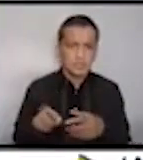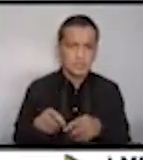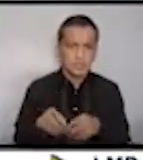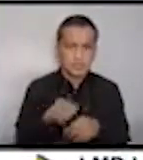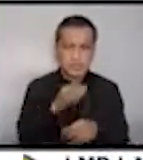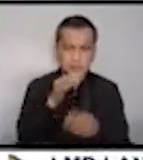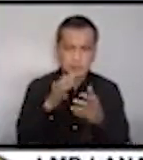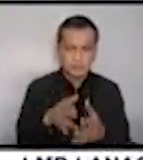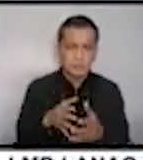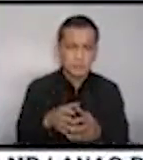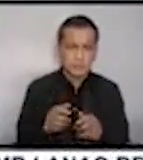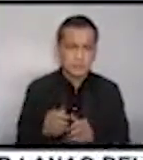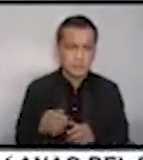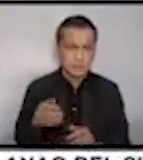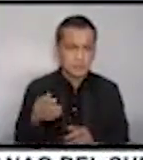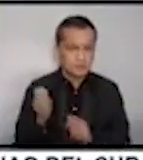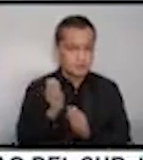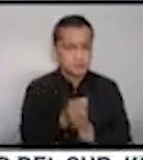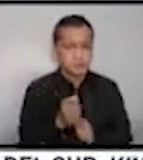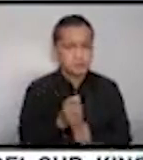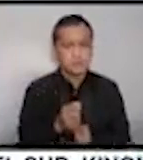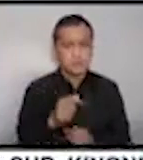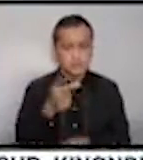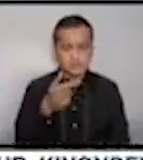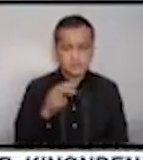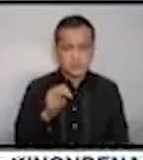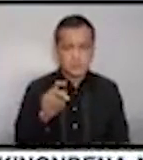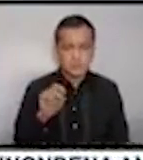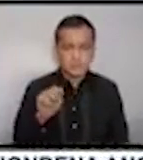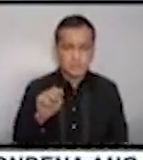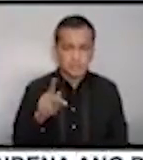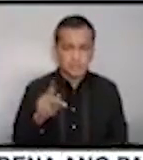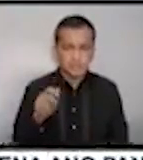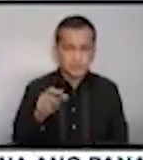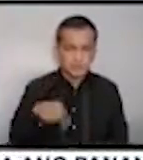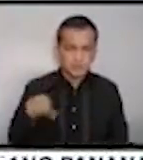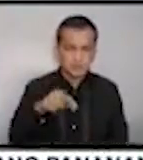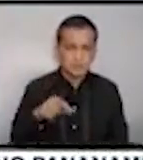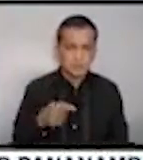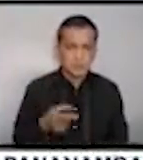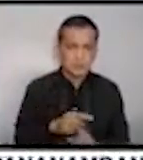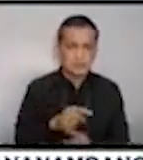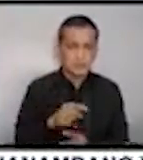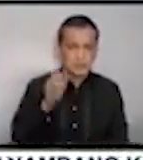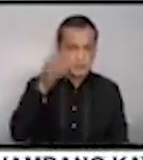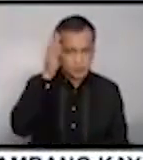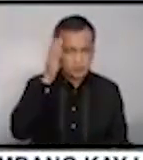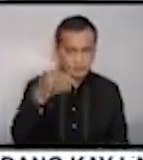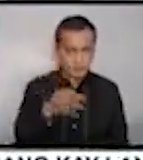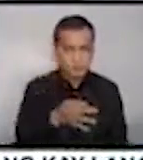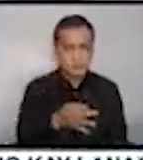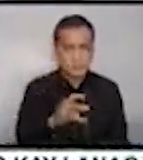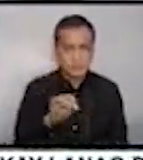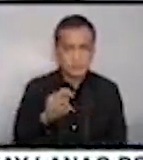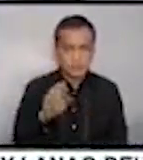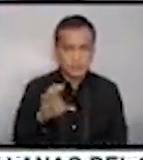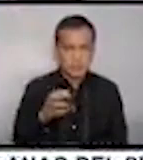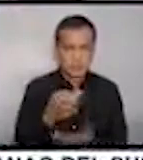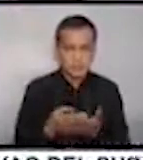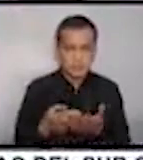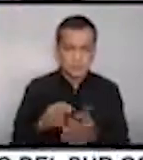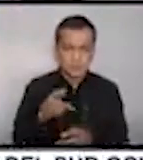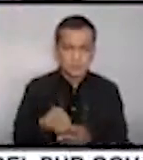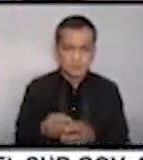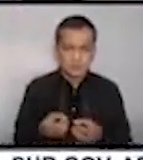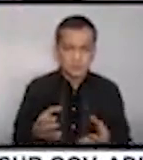General Nakar sa Quezon mula sa DA Bureau of Fisheries and Aquatic Resources. Kabilang sa ipinamahagi ang mahigit 400 bags